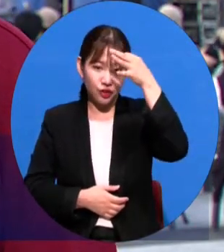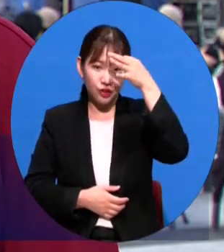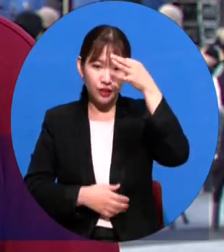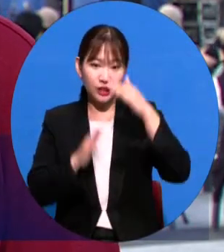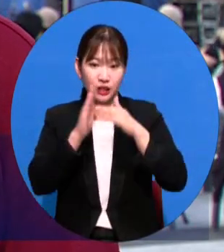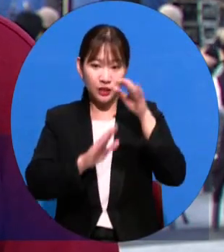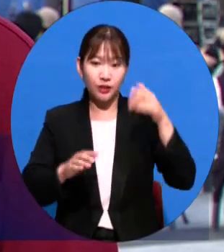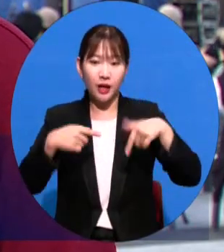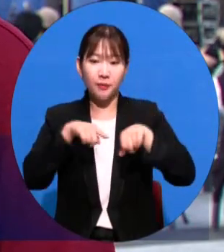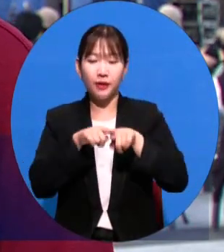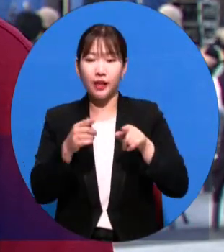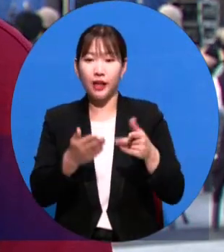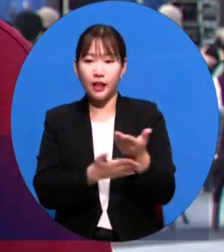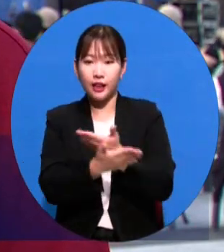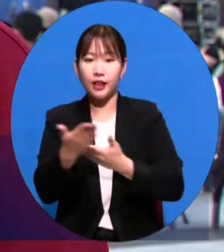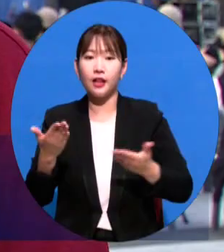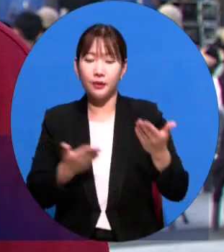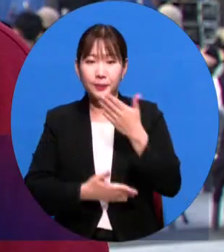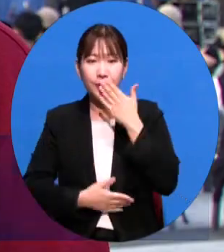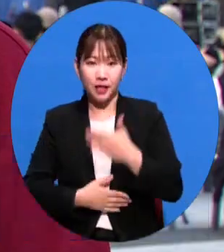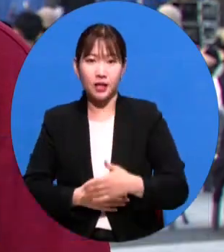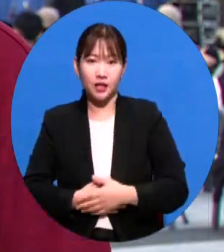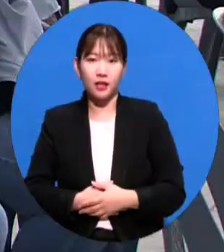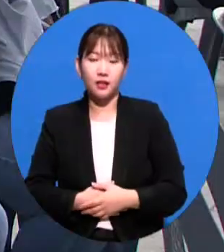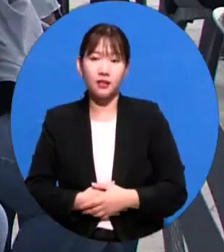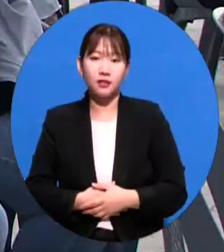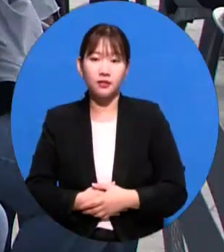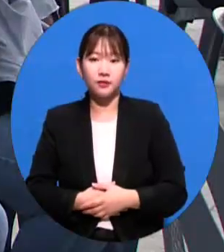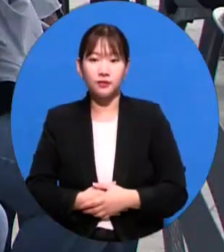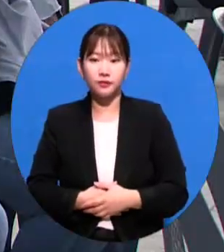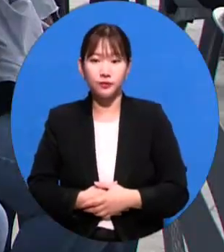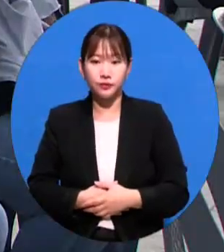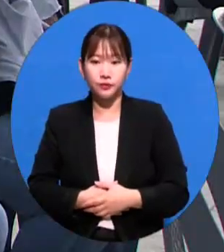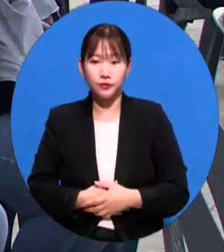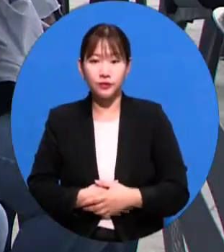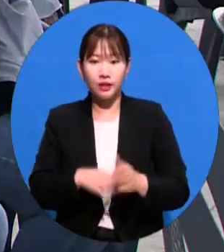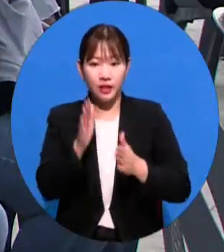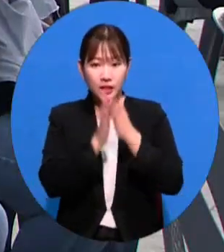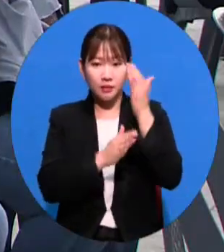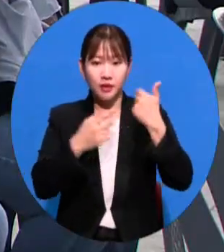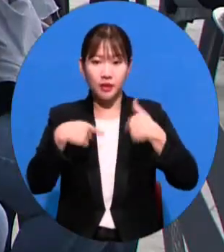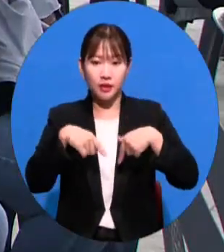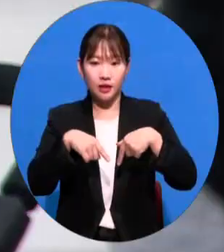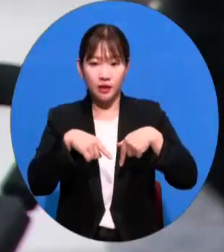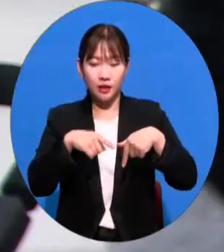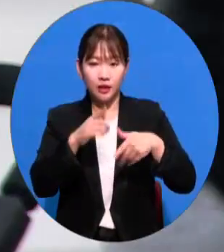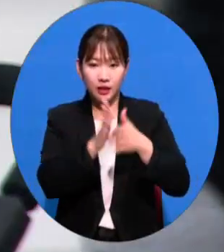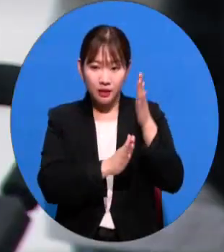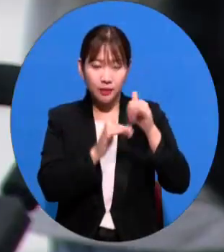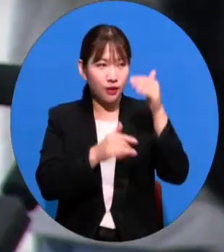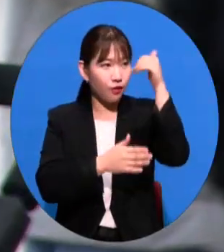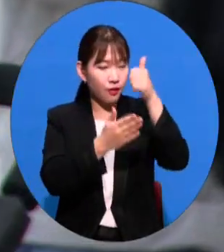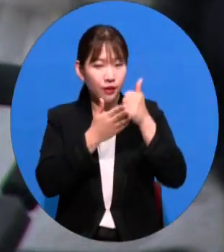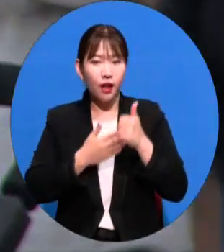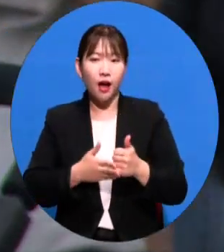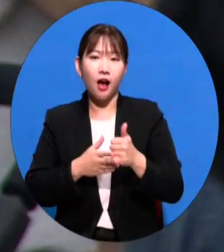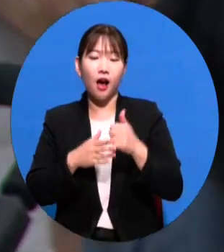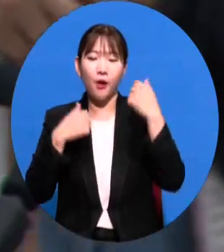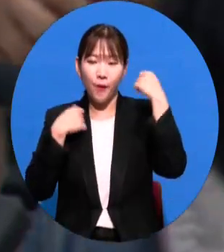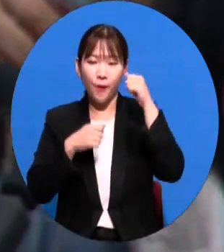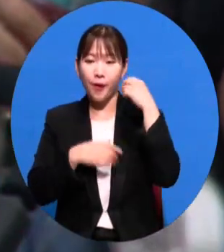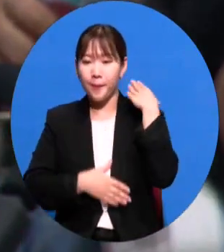전형을 이웃과 같이 함께 나눌 수 있도록. 시민들과 관람객들은 어느새 공연에 푹